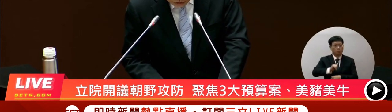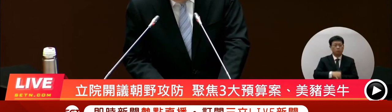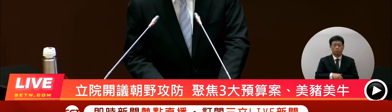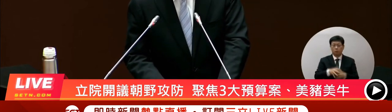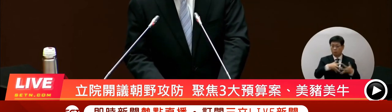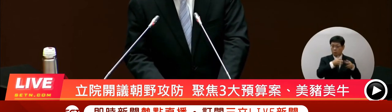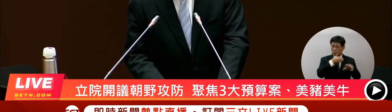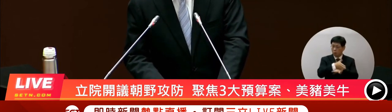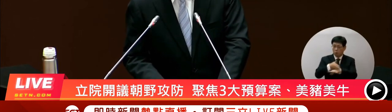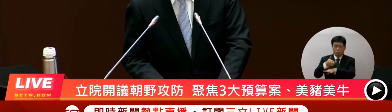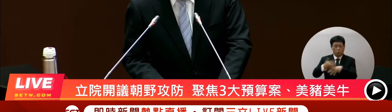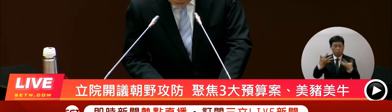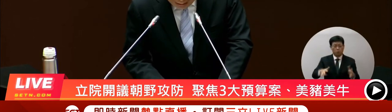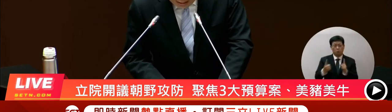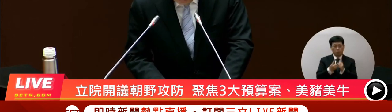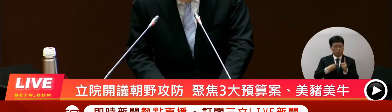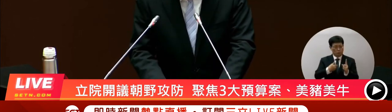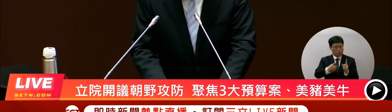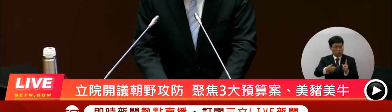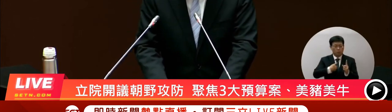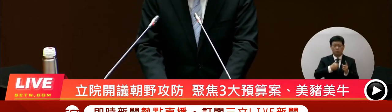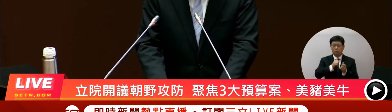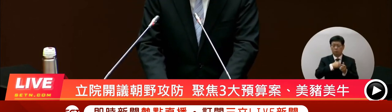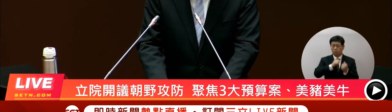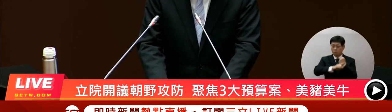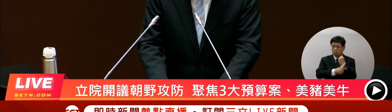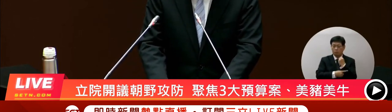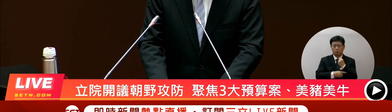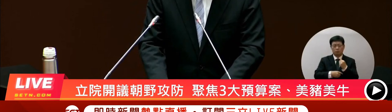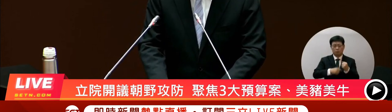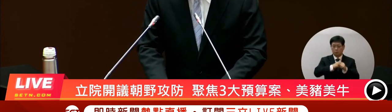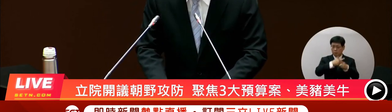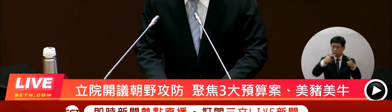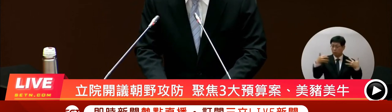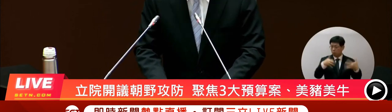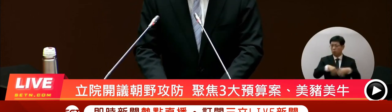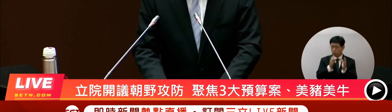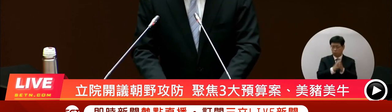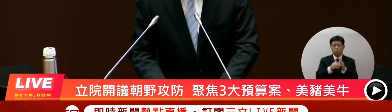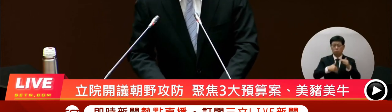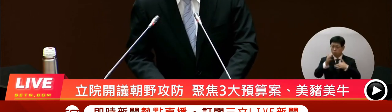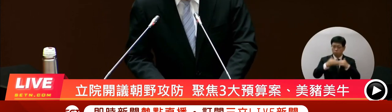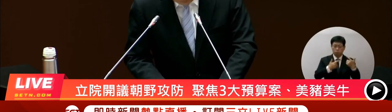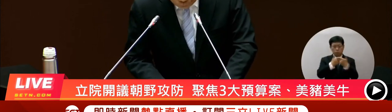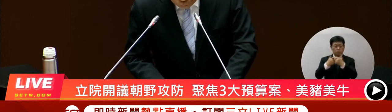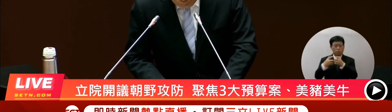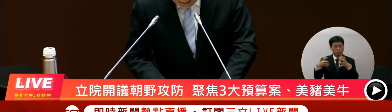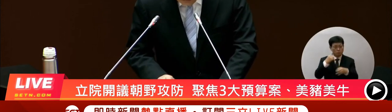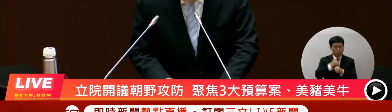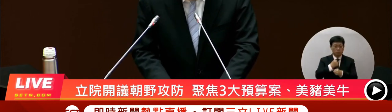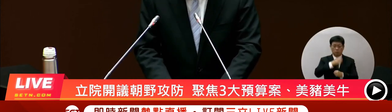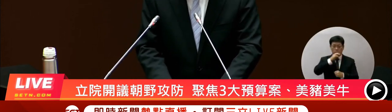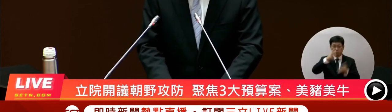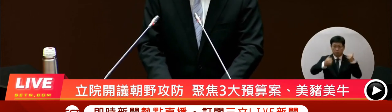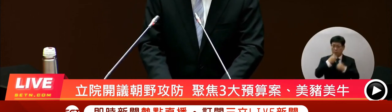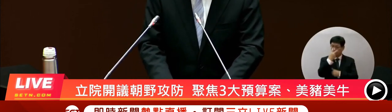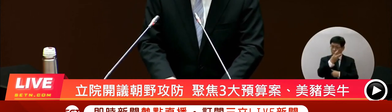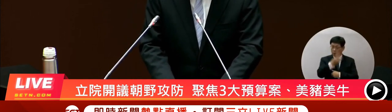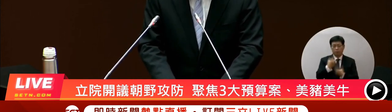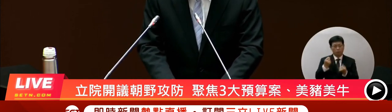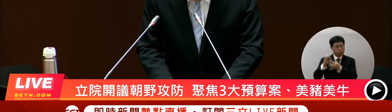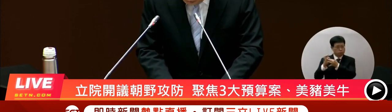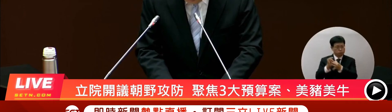过许多友台的法案，各项议题领域的合作，高层的互访都一